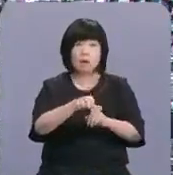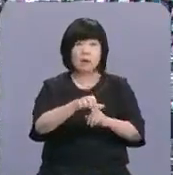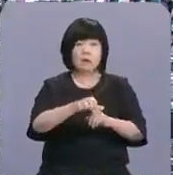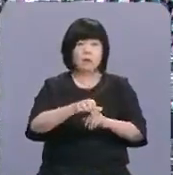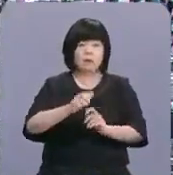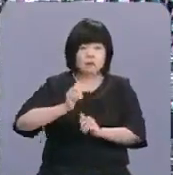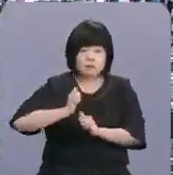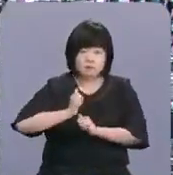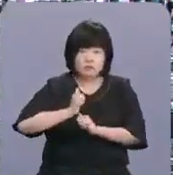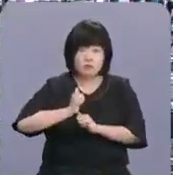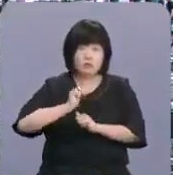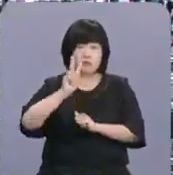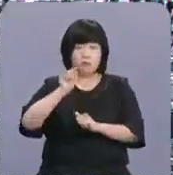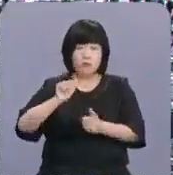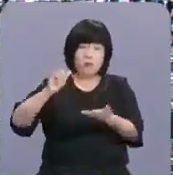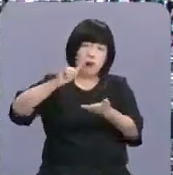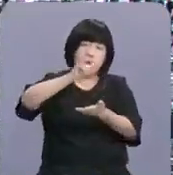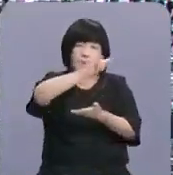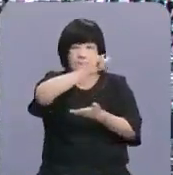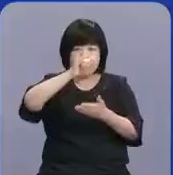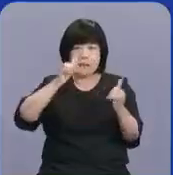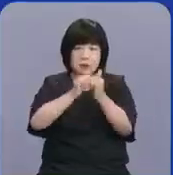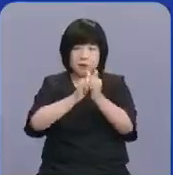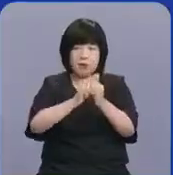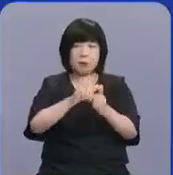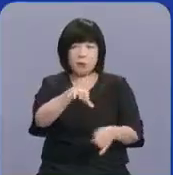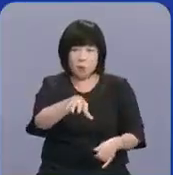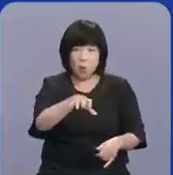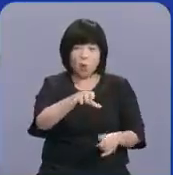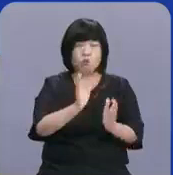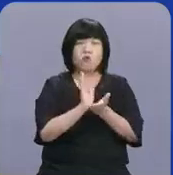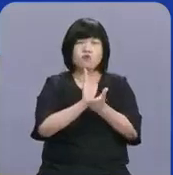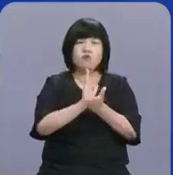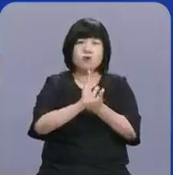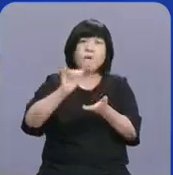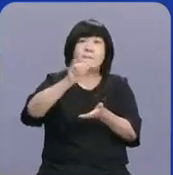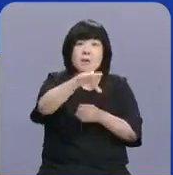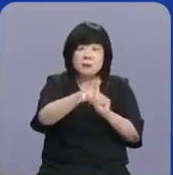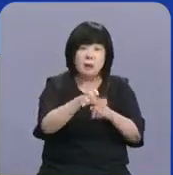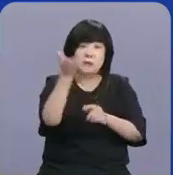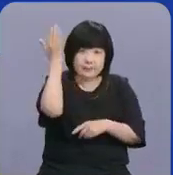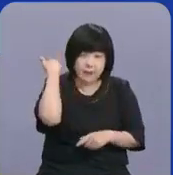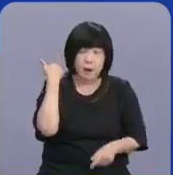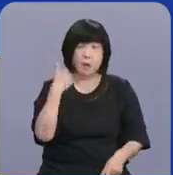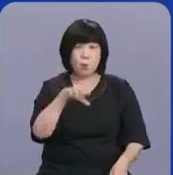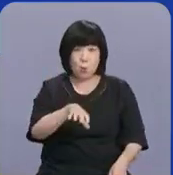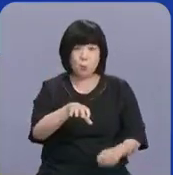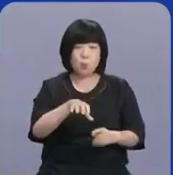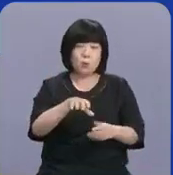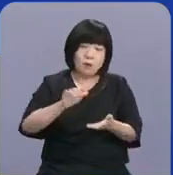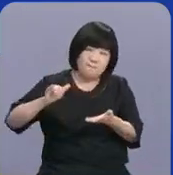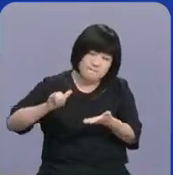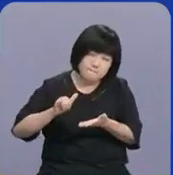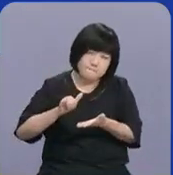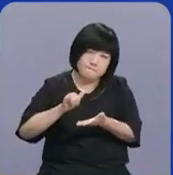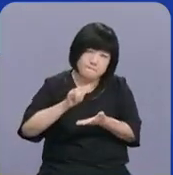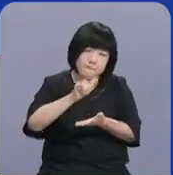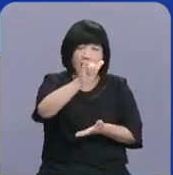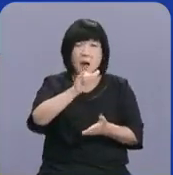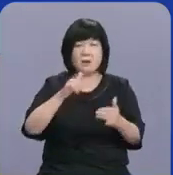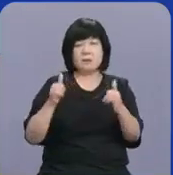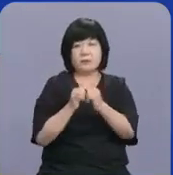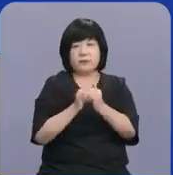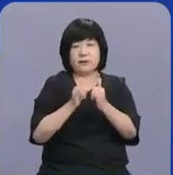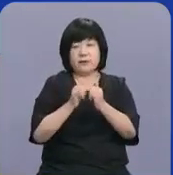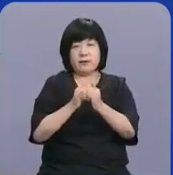유엔군 항공기가 날아올랐던 곳입니다. 이곳 수영비행장이 활초를 박차고 올랐을 그